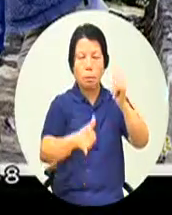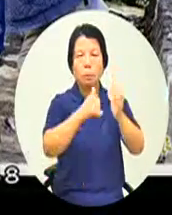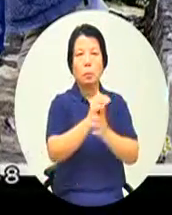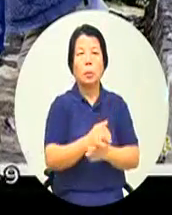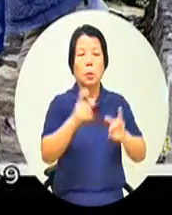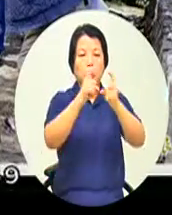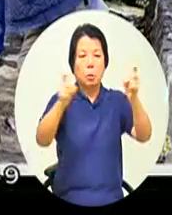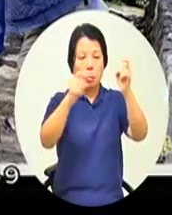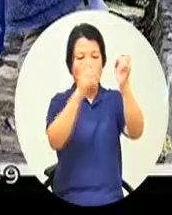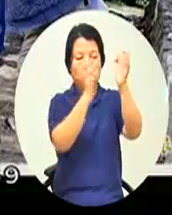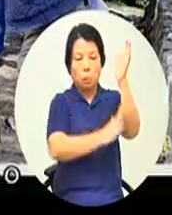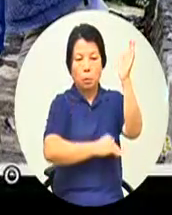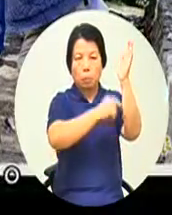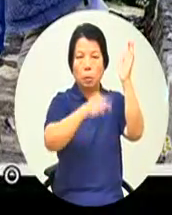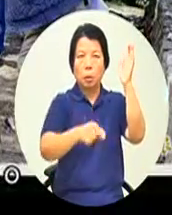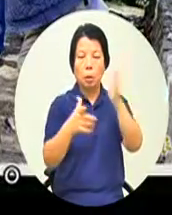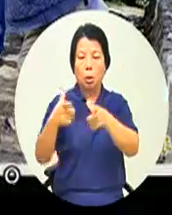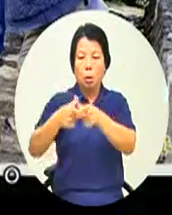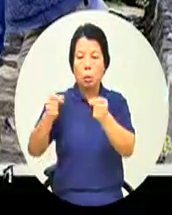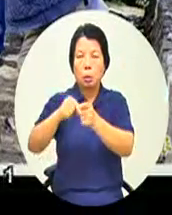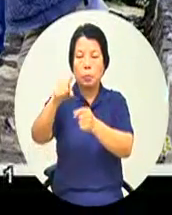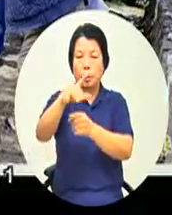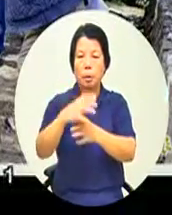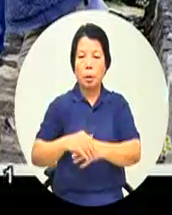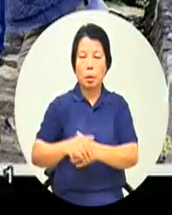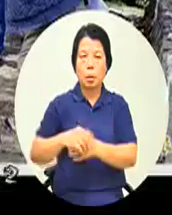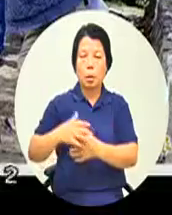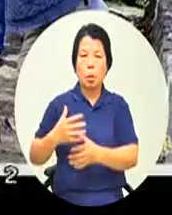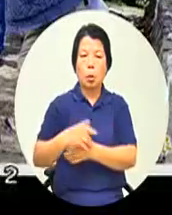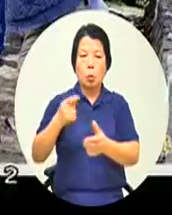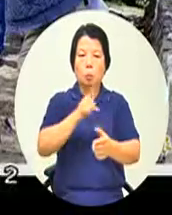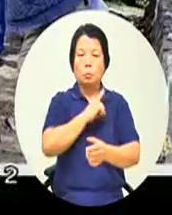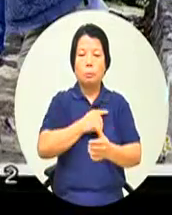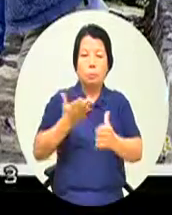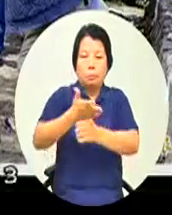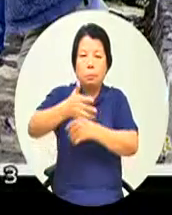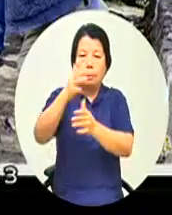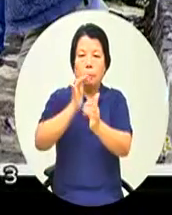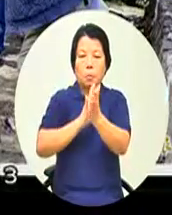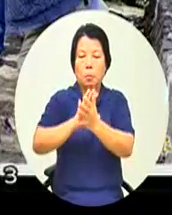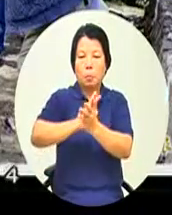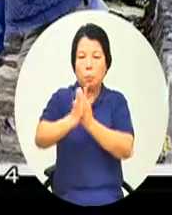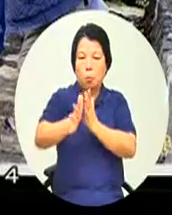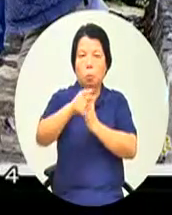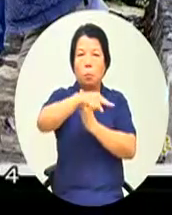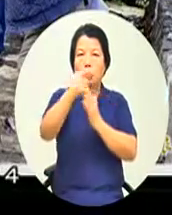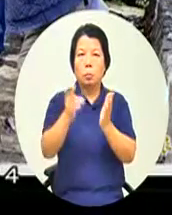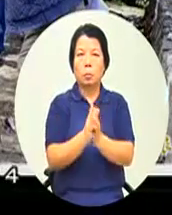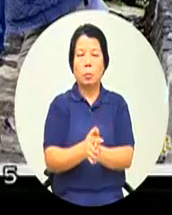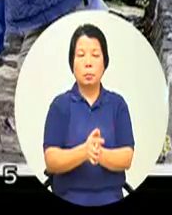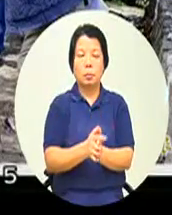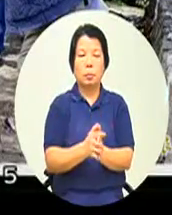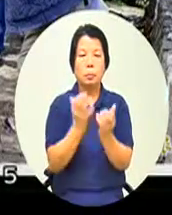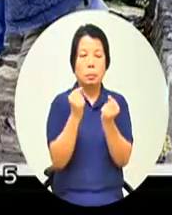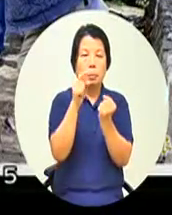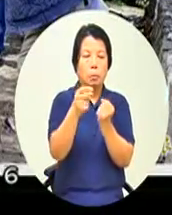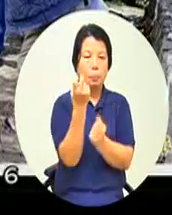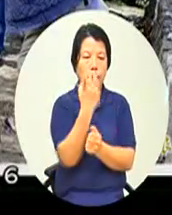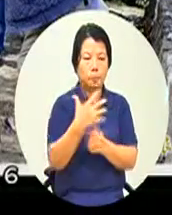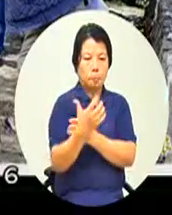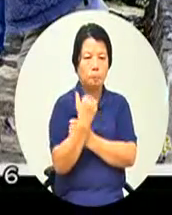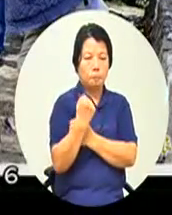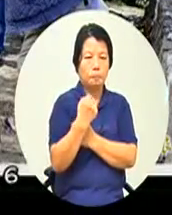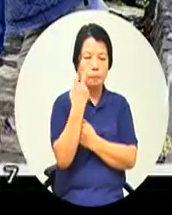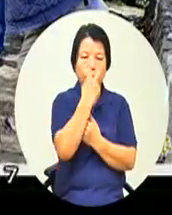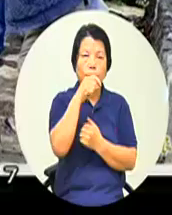在上面这个日本时代的正阳特工队，其实正阳特工队在那里，我们看到说那里曾经有城